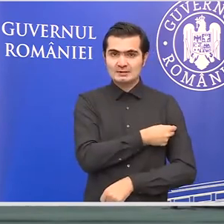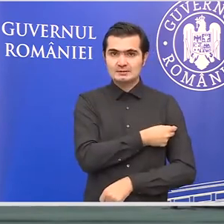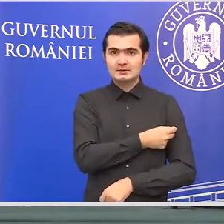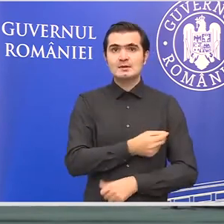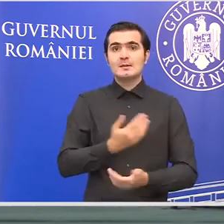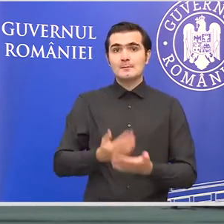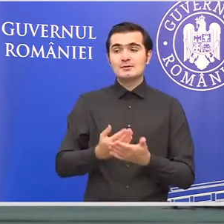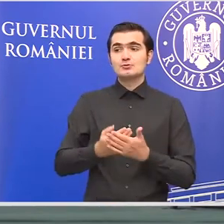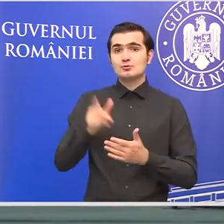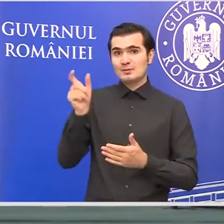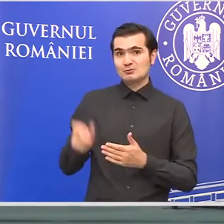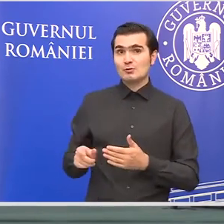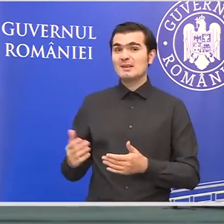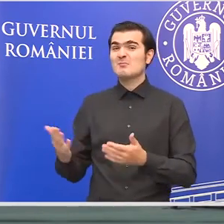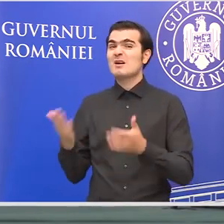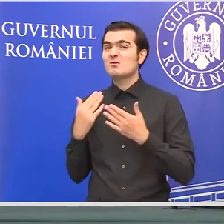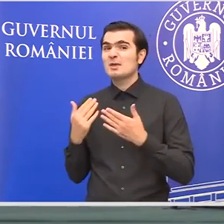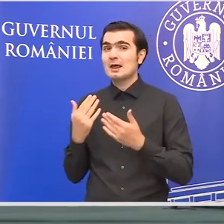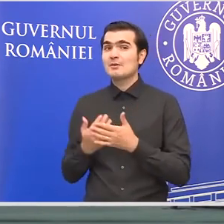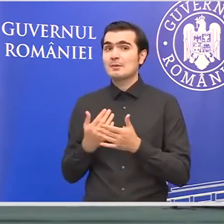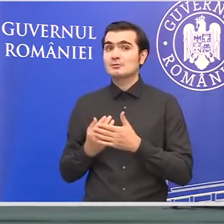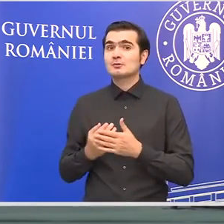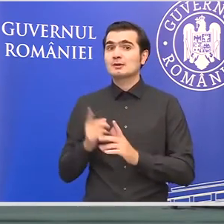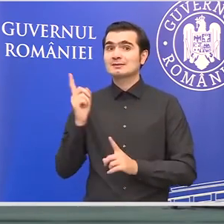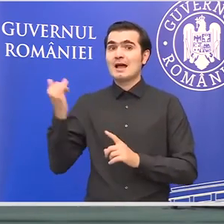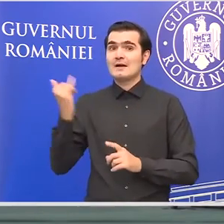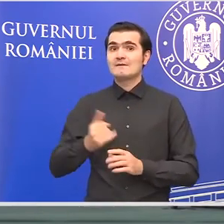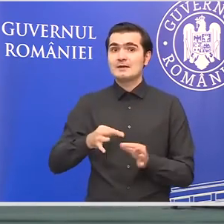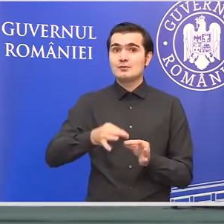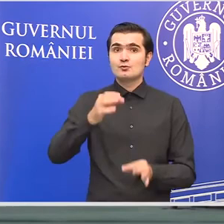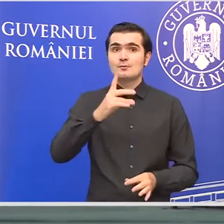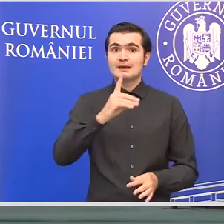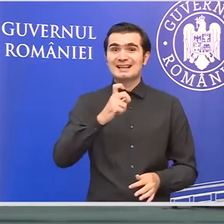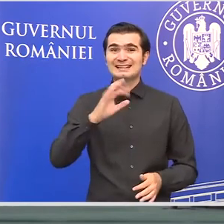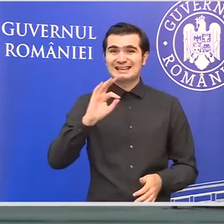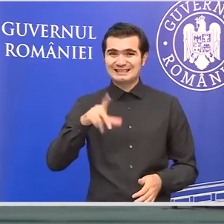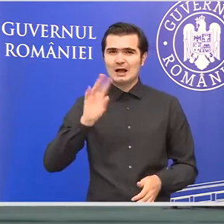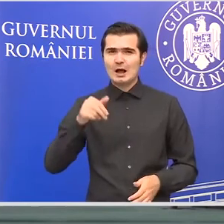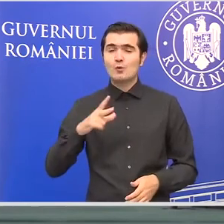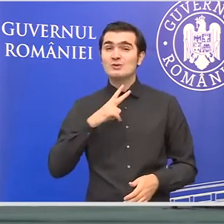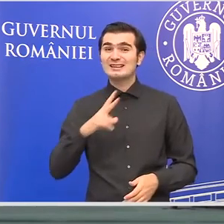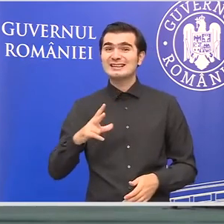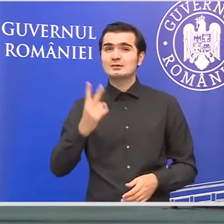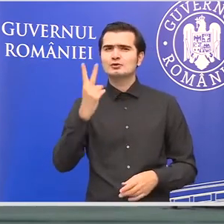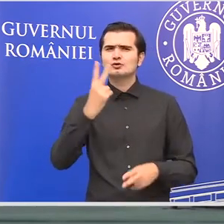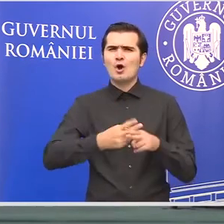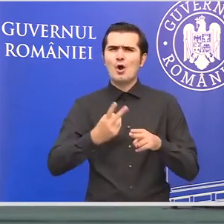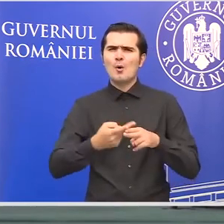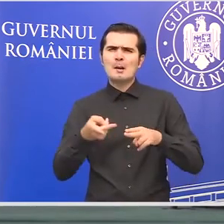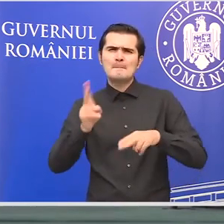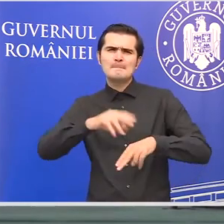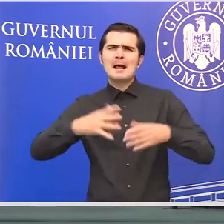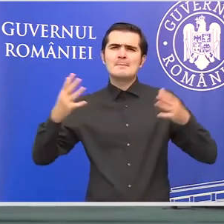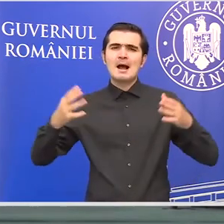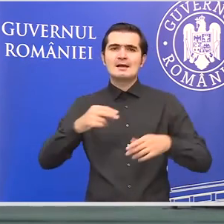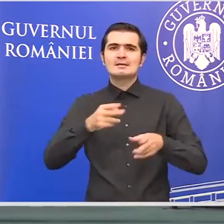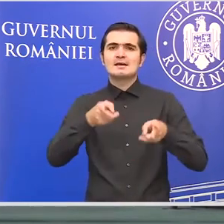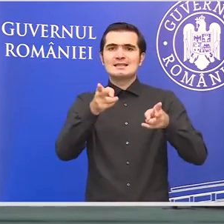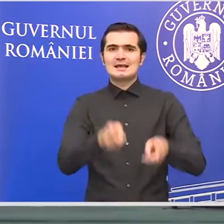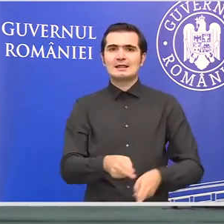mai vulnerabili, care în fața variantei Delta vedem că au un risc de două ori mai mare de spitalizare, care pot să ajungă